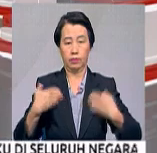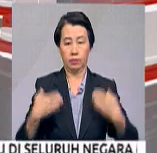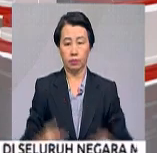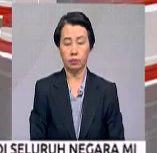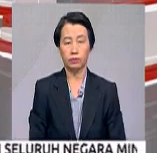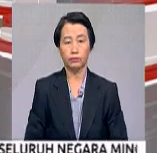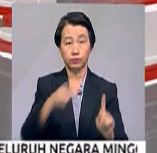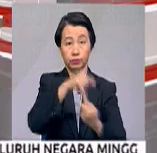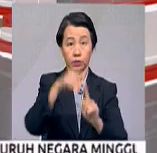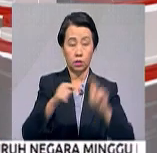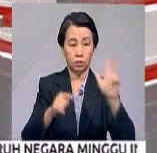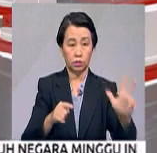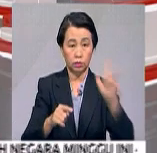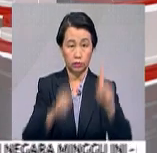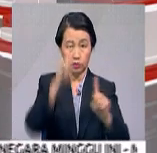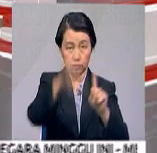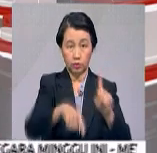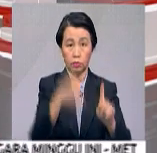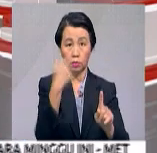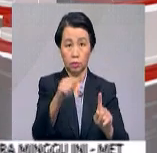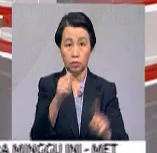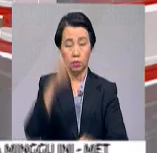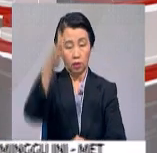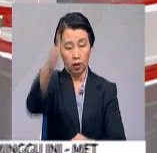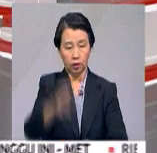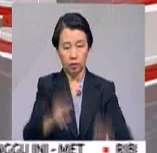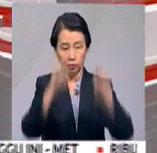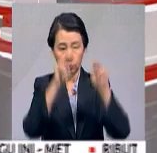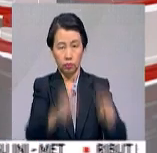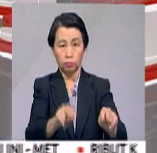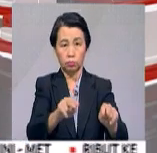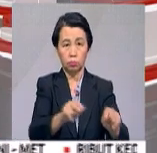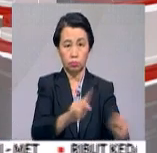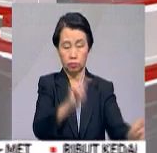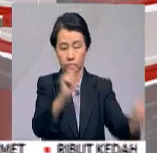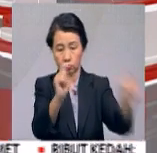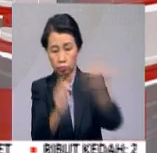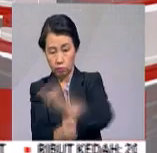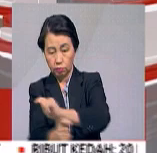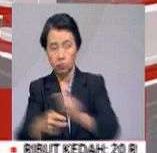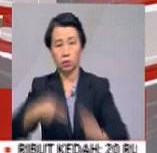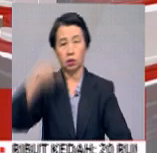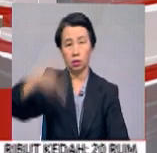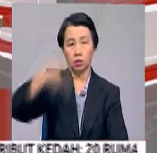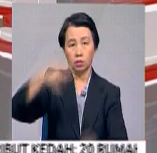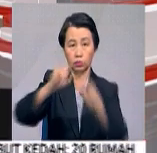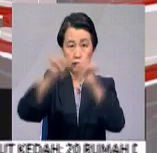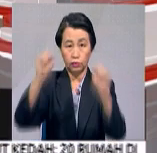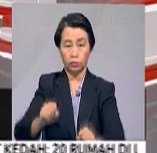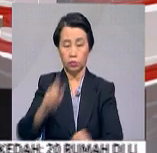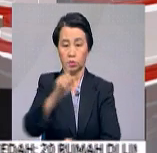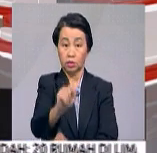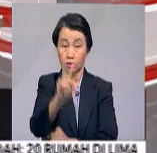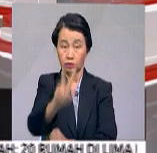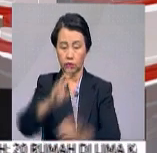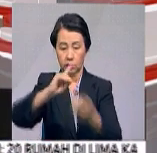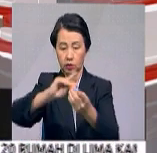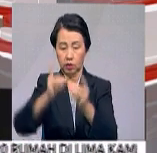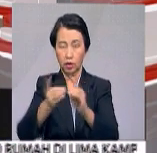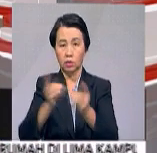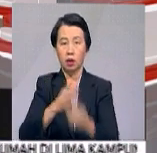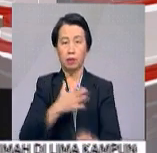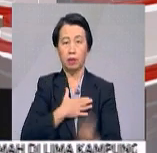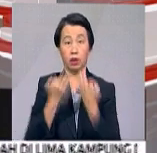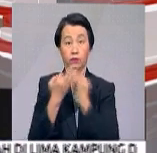Ya, tarikh 31 Oktober bakal menyaksikan peralihan bersejarah kepada sistem siaran televisyen digital